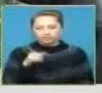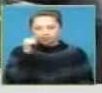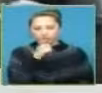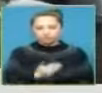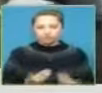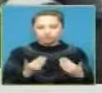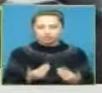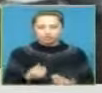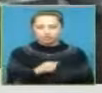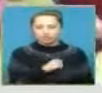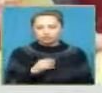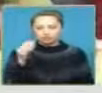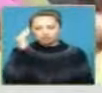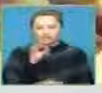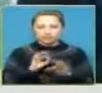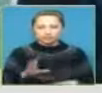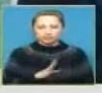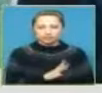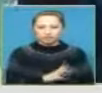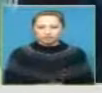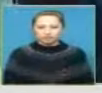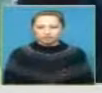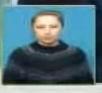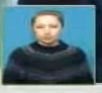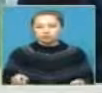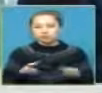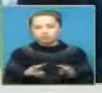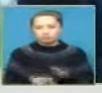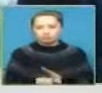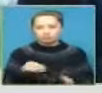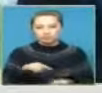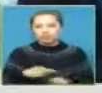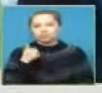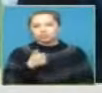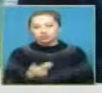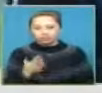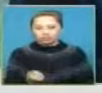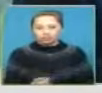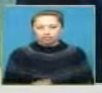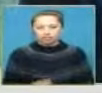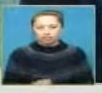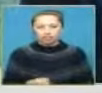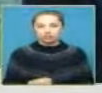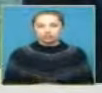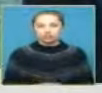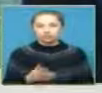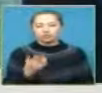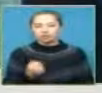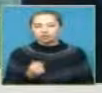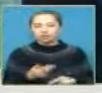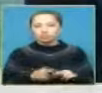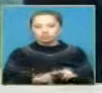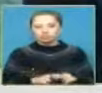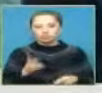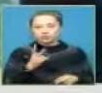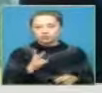өтуіне өз көзқарасын былай білдірді. Президент сайлауы өте жақсы деп ойлаймын. Шынында да екі сайлауды бір өткізгеннен